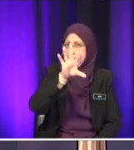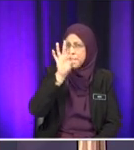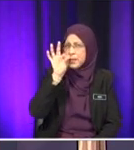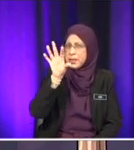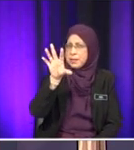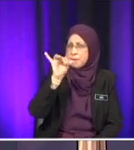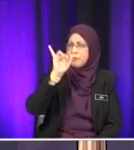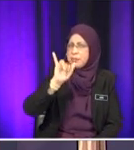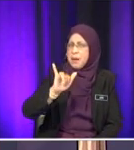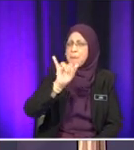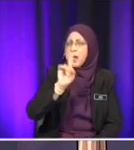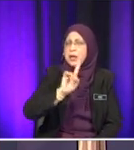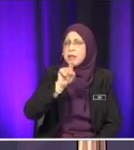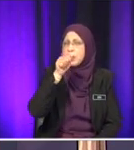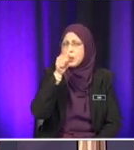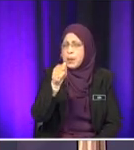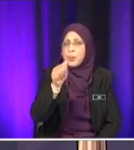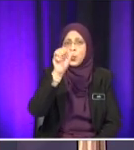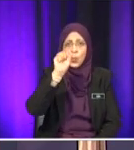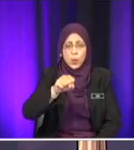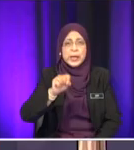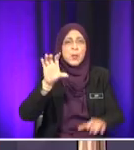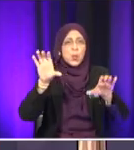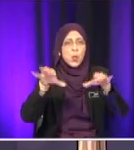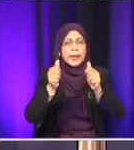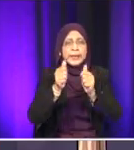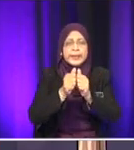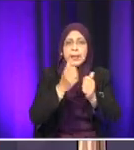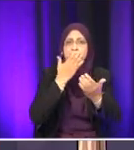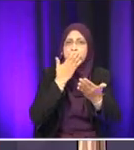kekuatan kita dan di mana yang kita mampu buat Oke